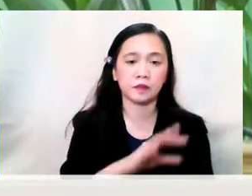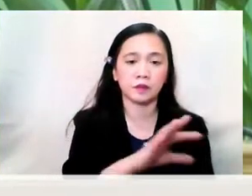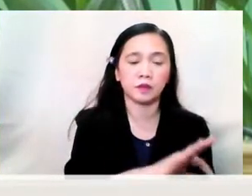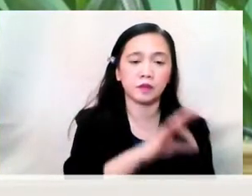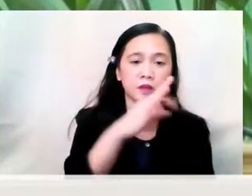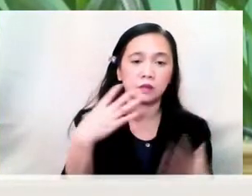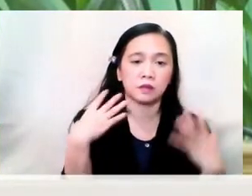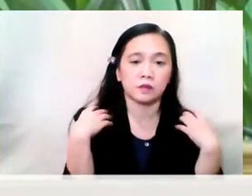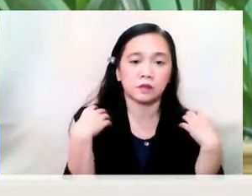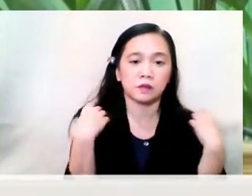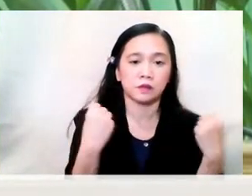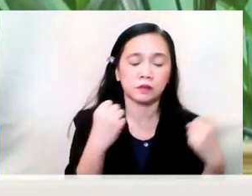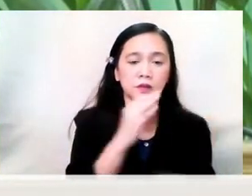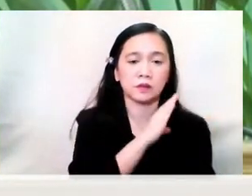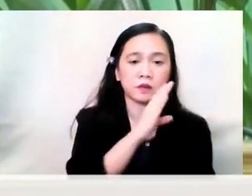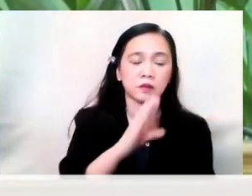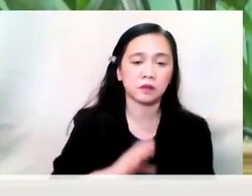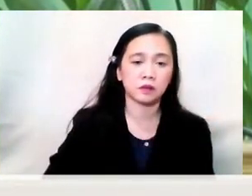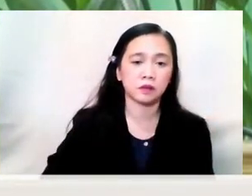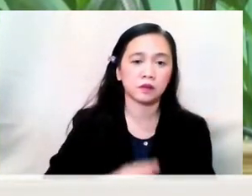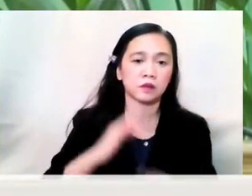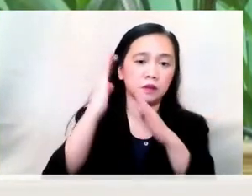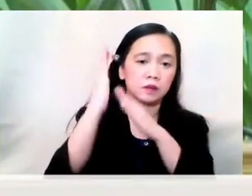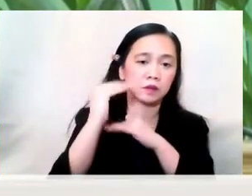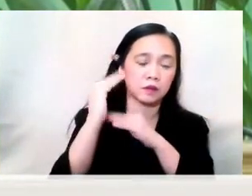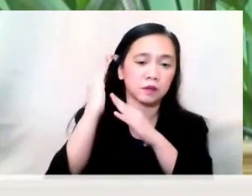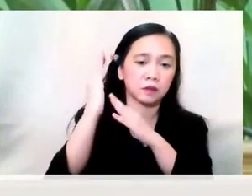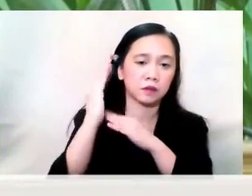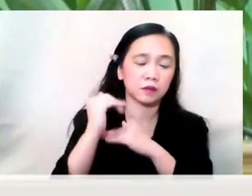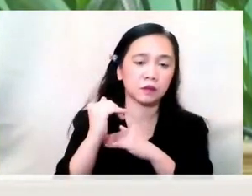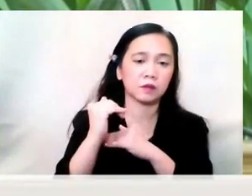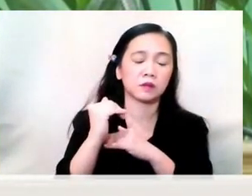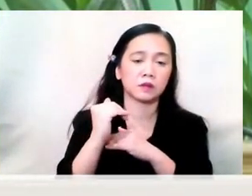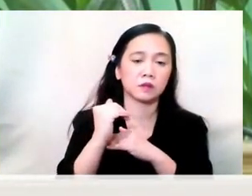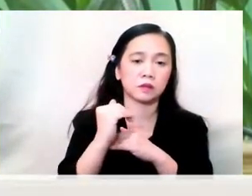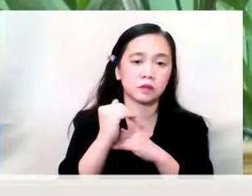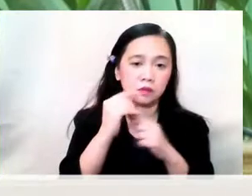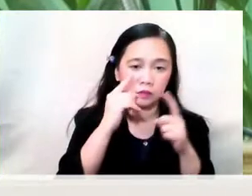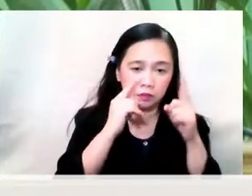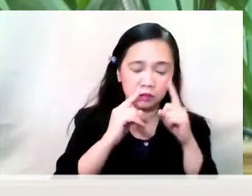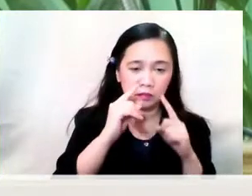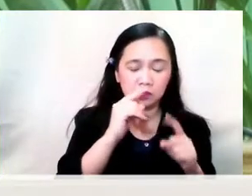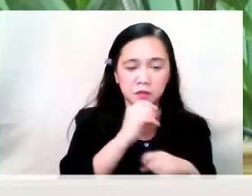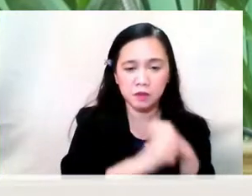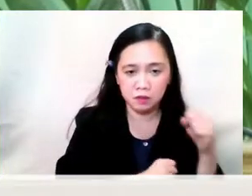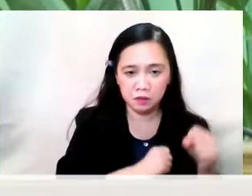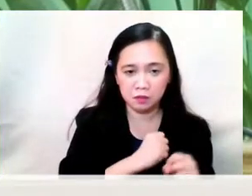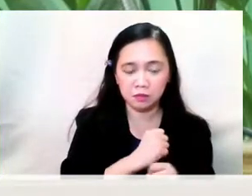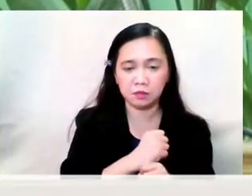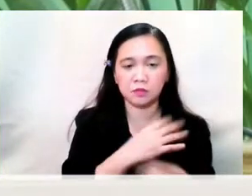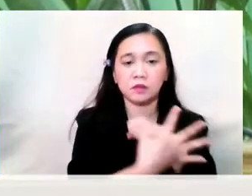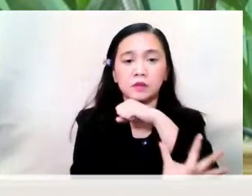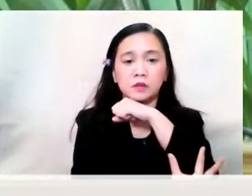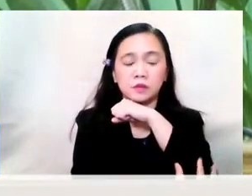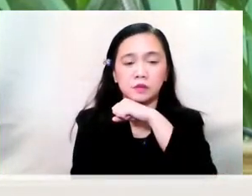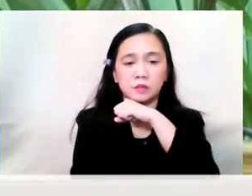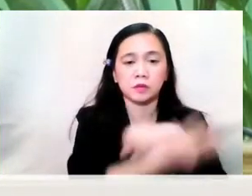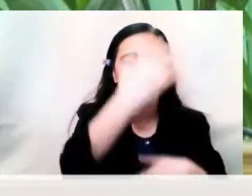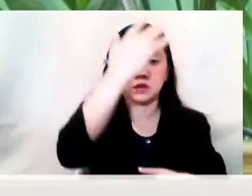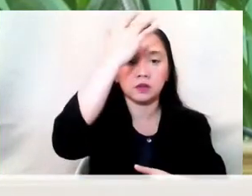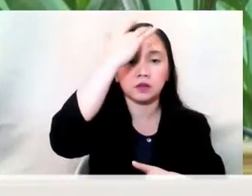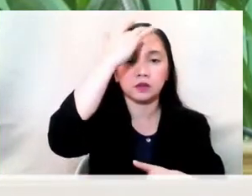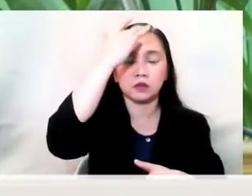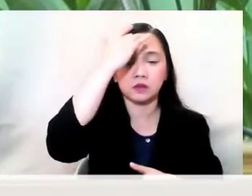kay Kristo at pag-asa ang mga nagdadalamhati, mga dukha, mga may sakit at